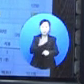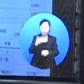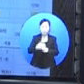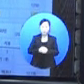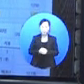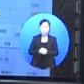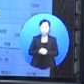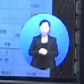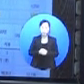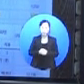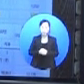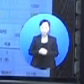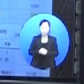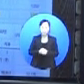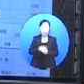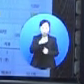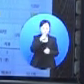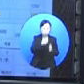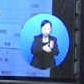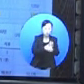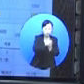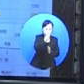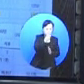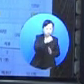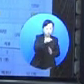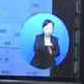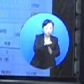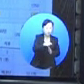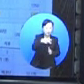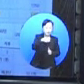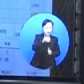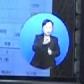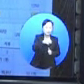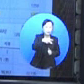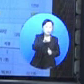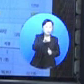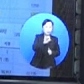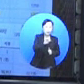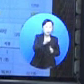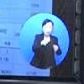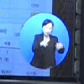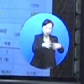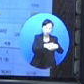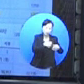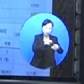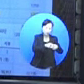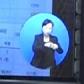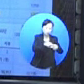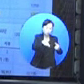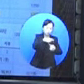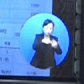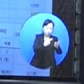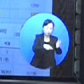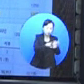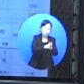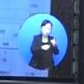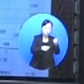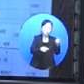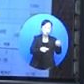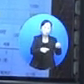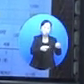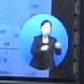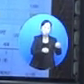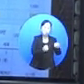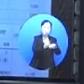수원시는 상생혈뇨센터를 운영하기 위해서 연간 1억 2천만 원 정도를 사용하고 있습니다. 그리고 지금 두 개소가